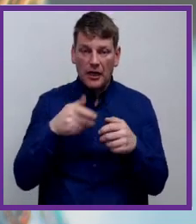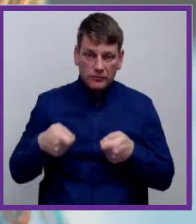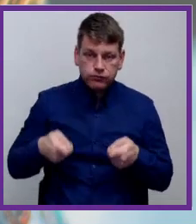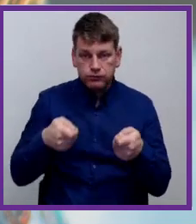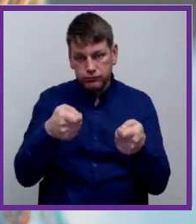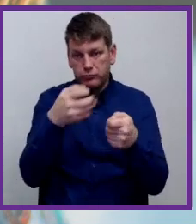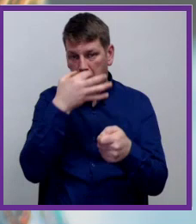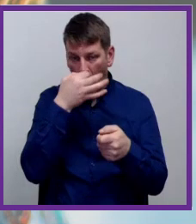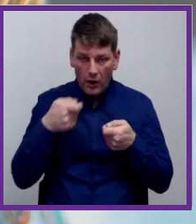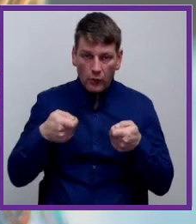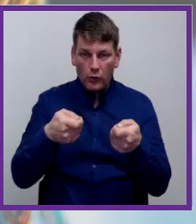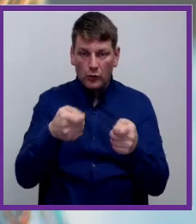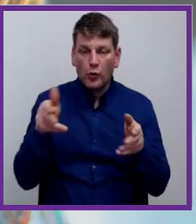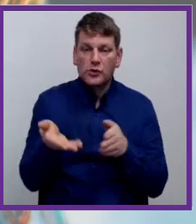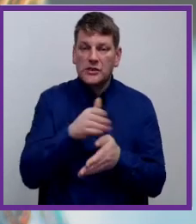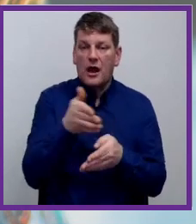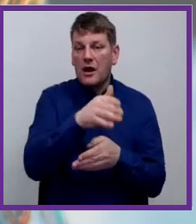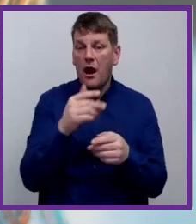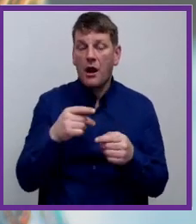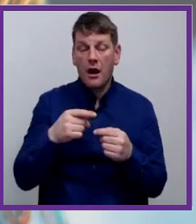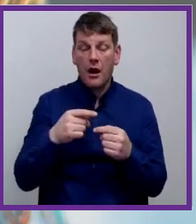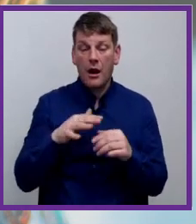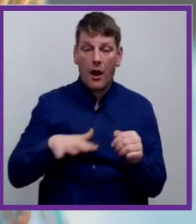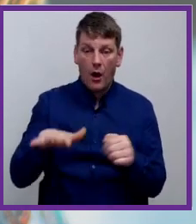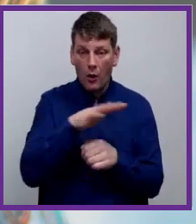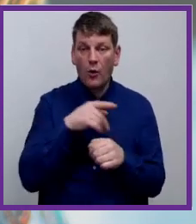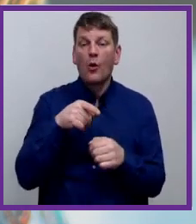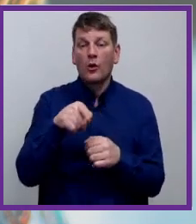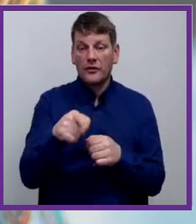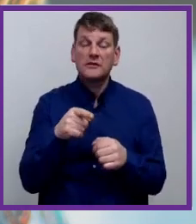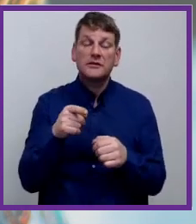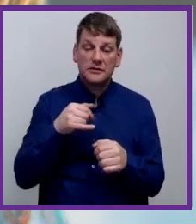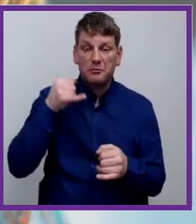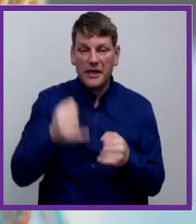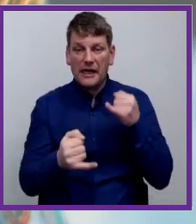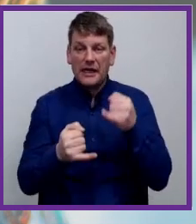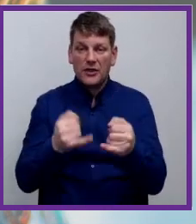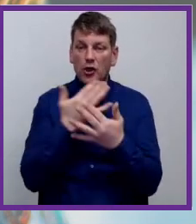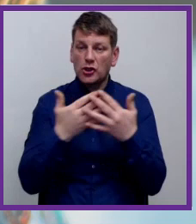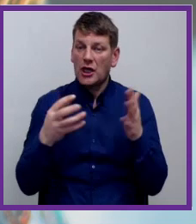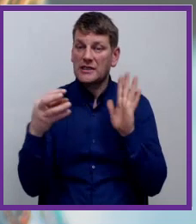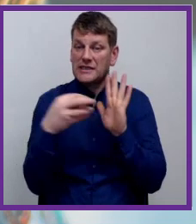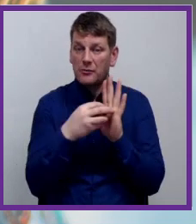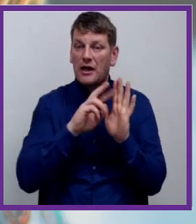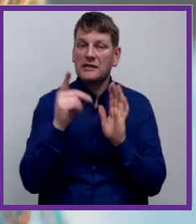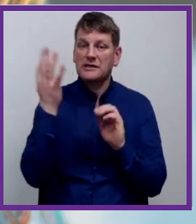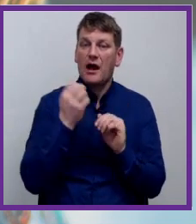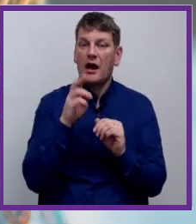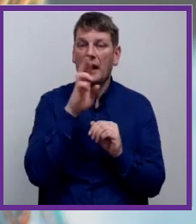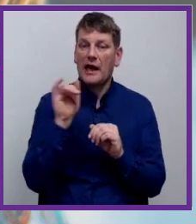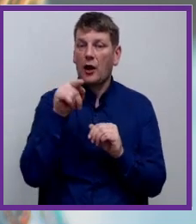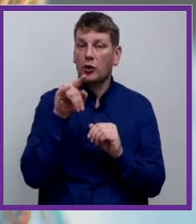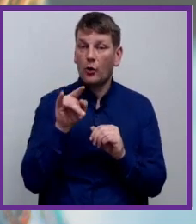šis minētais būlis mīda dažādus simbolus, kas nāk tieši no rietumu